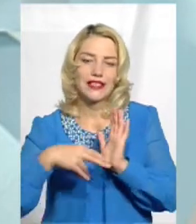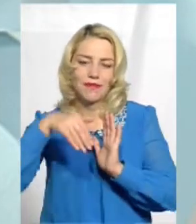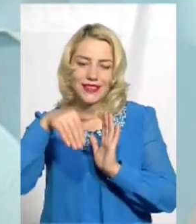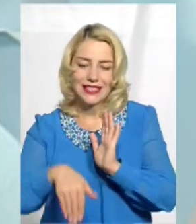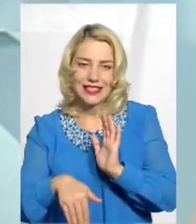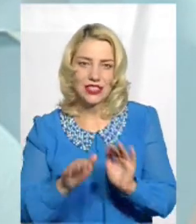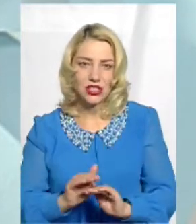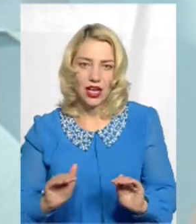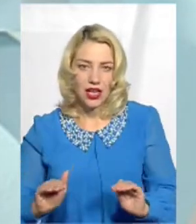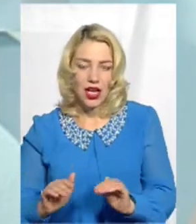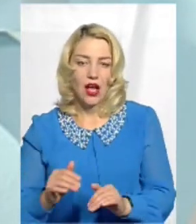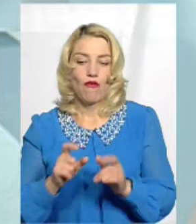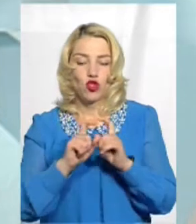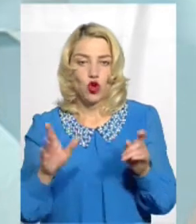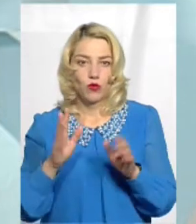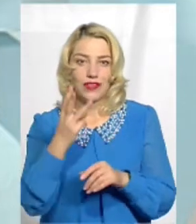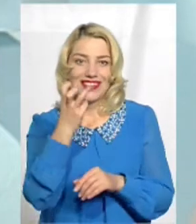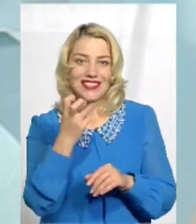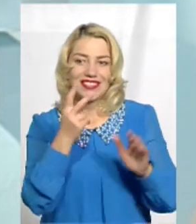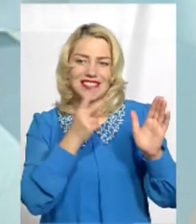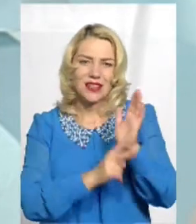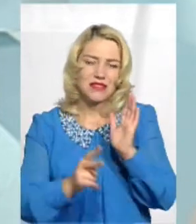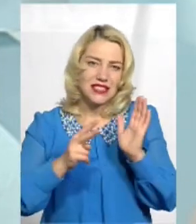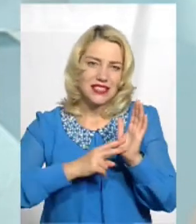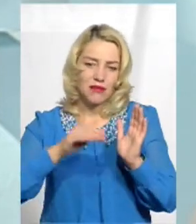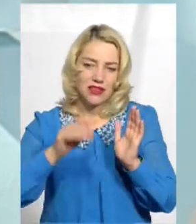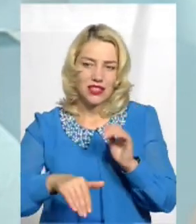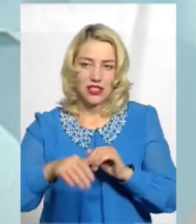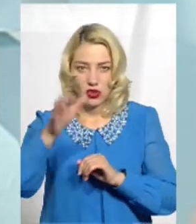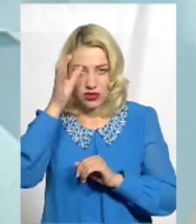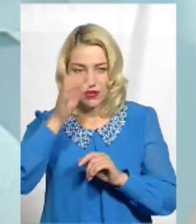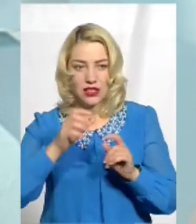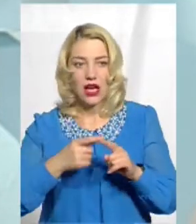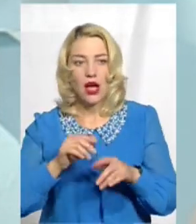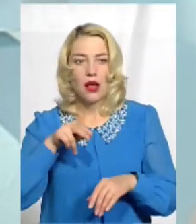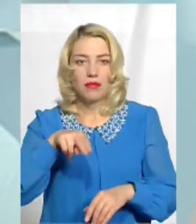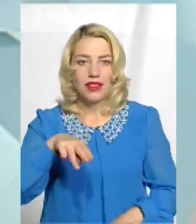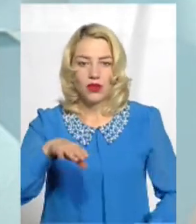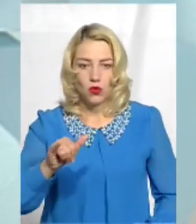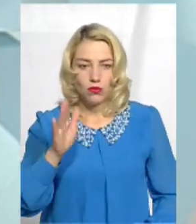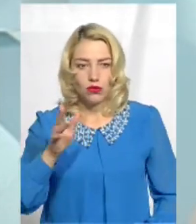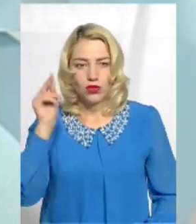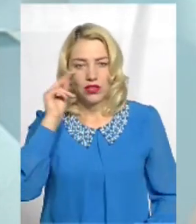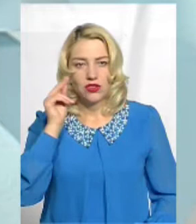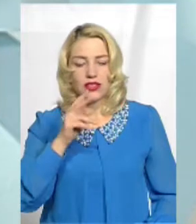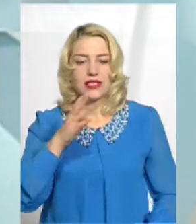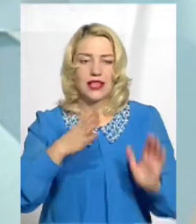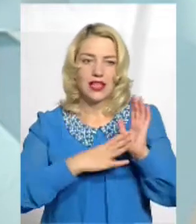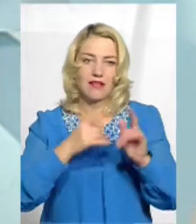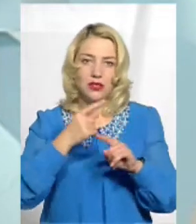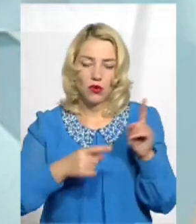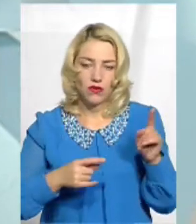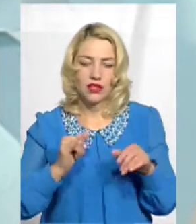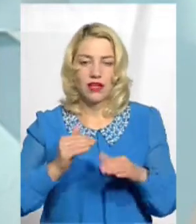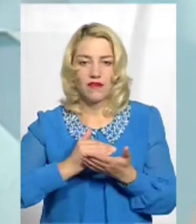дошкільнят, у школах буде близько 137 тисяч навчатися, у закладах професійно-технічної освіти 9,5 тисяч і в